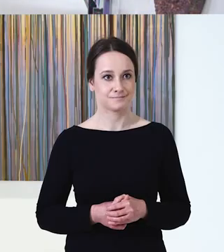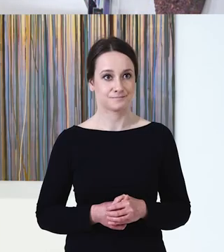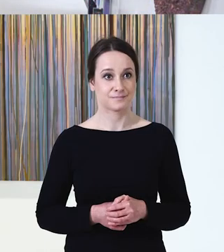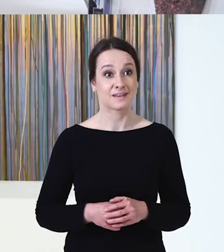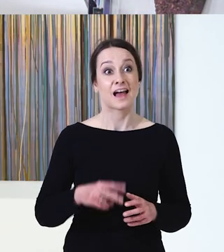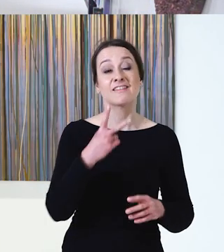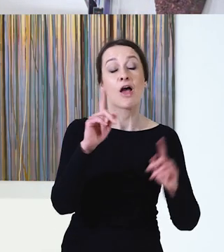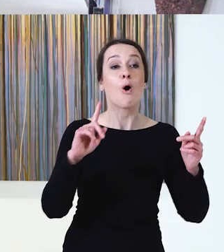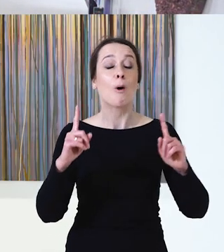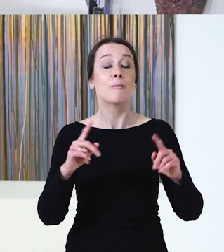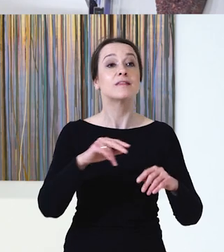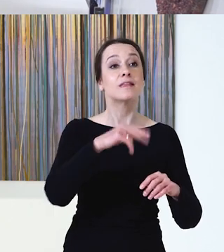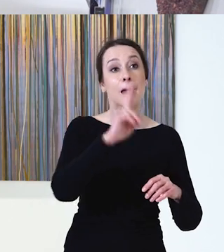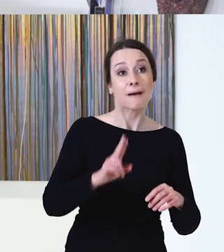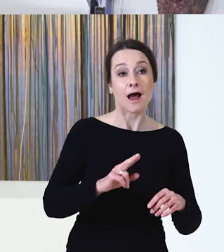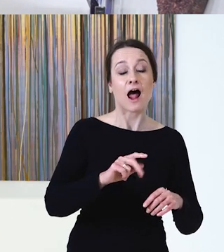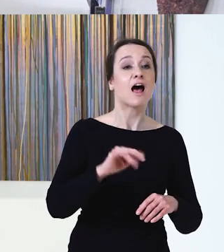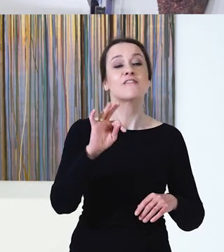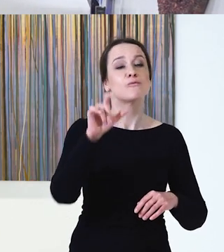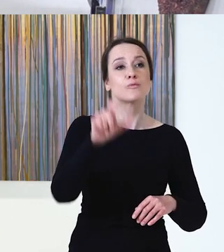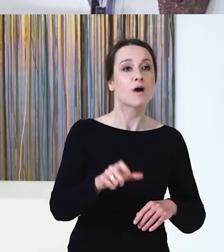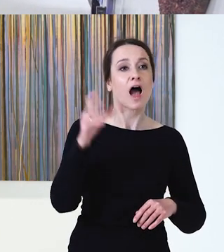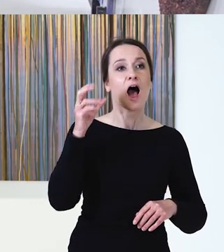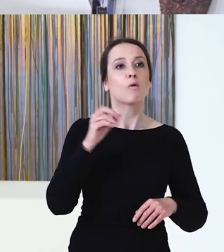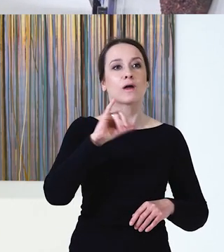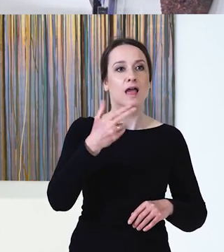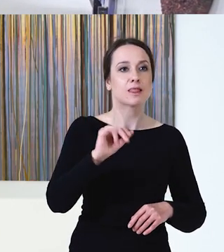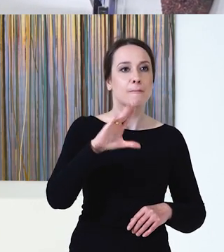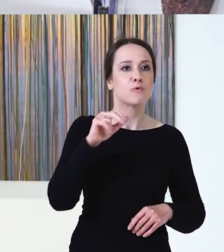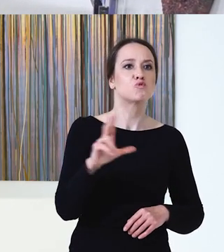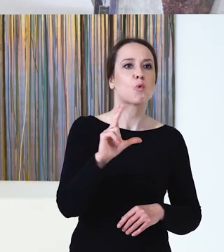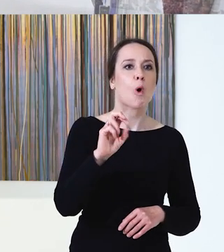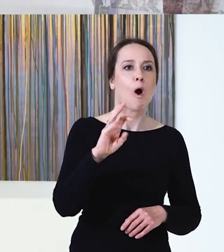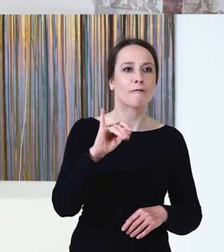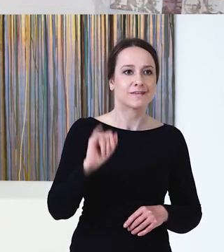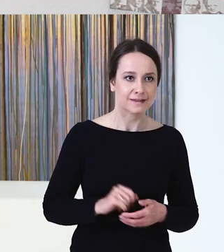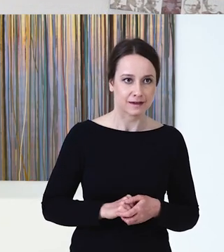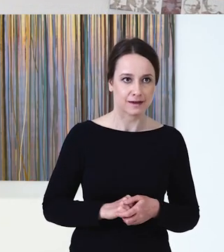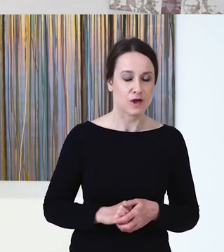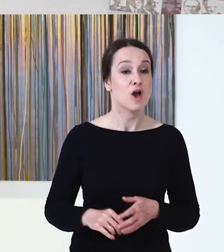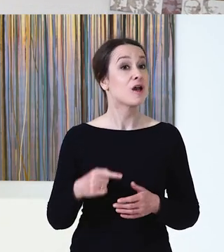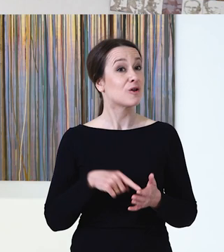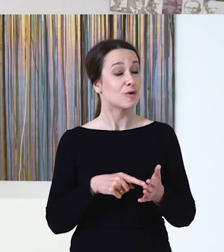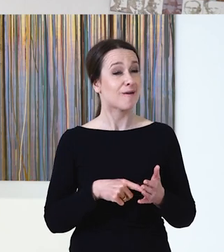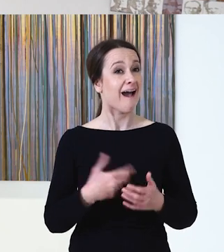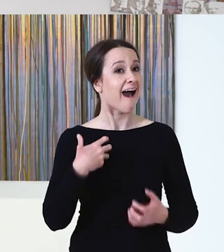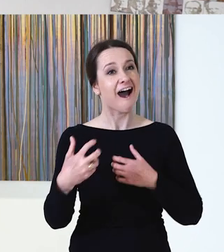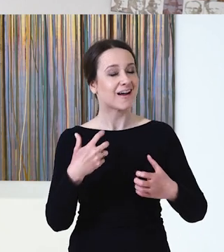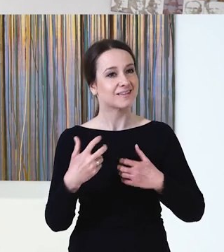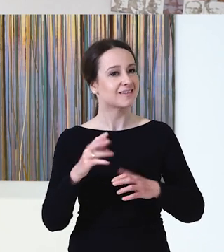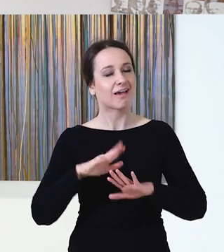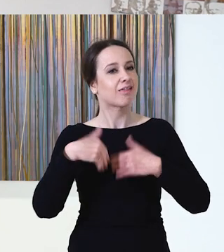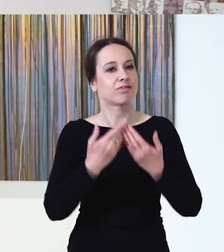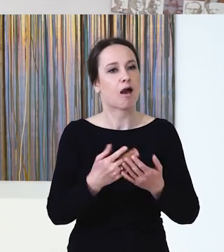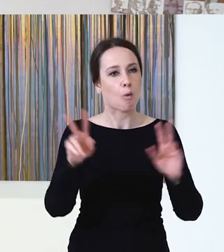2 kompozycje malarskiej arabskiego które nie otrzymały od artysty tytułu do